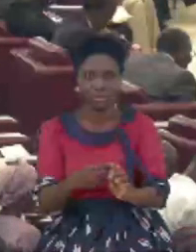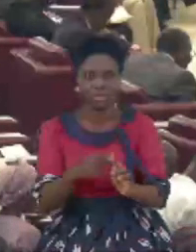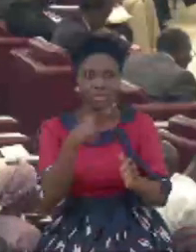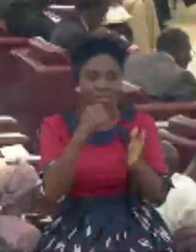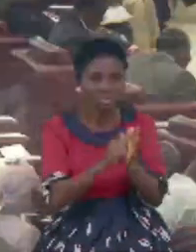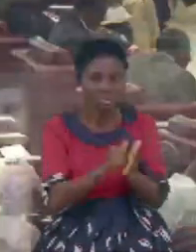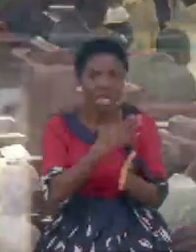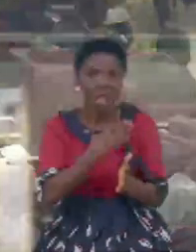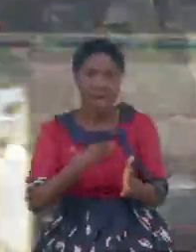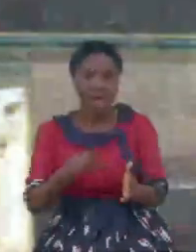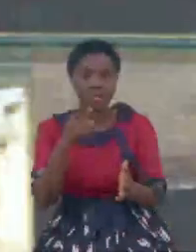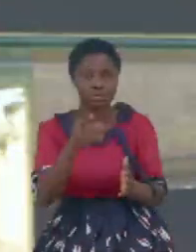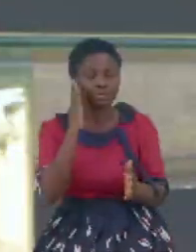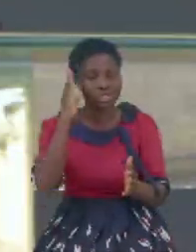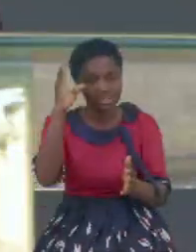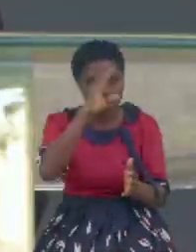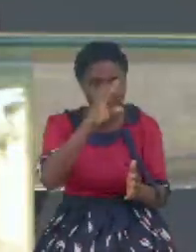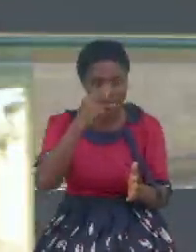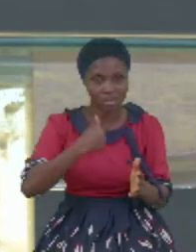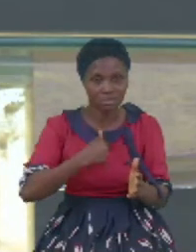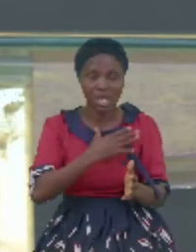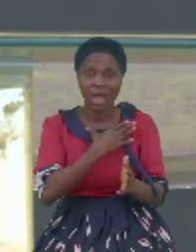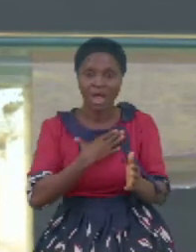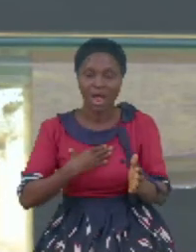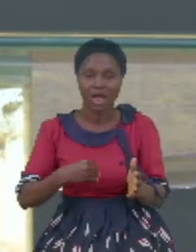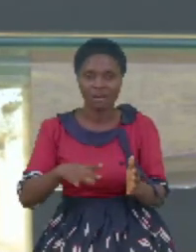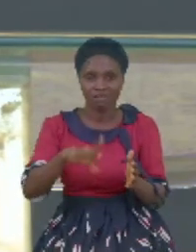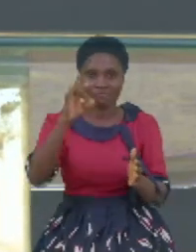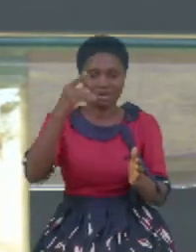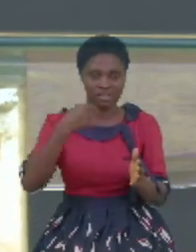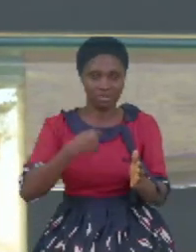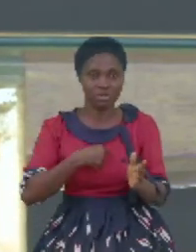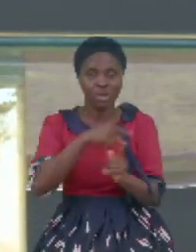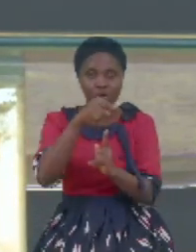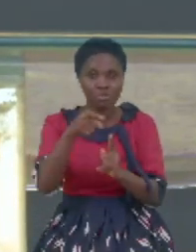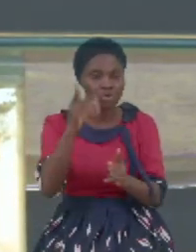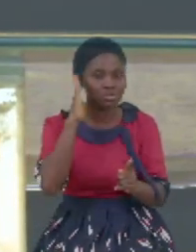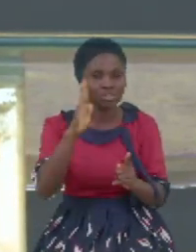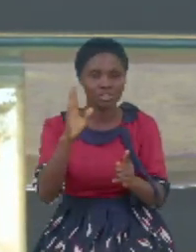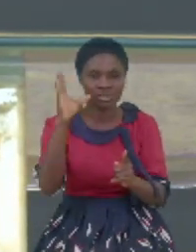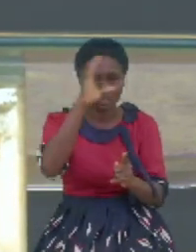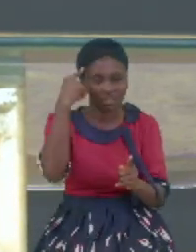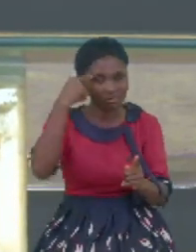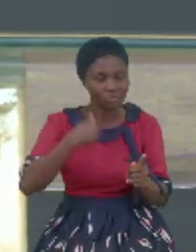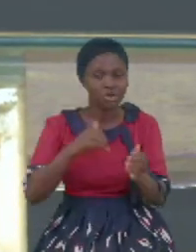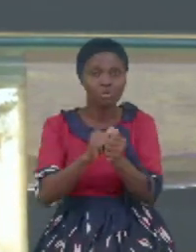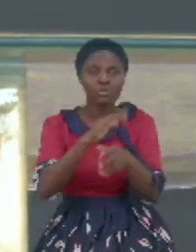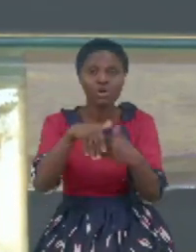il vous exaucera ce jour. Vous me chercherez, vous me trouverez si vous me cherchez de tout votre cœur.